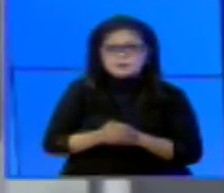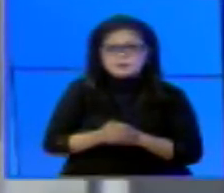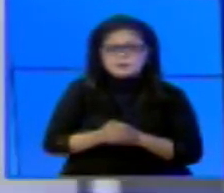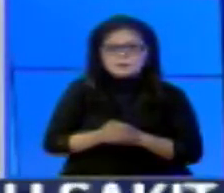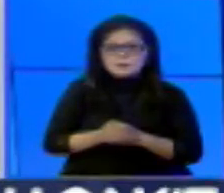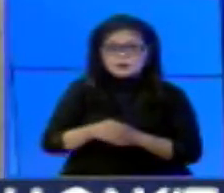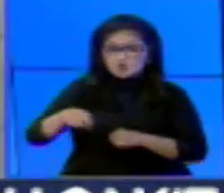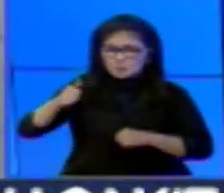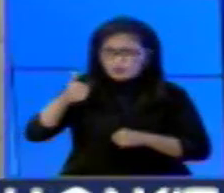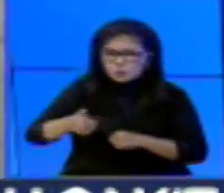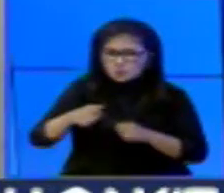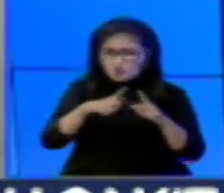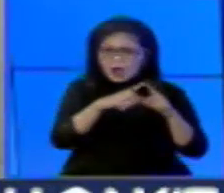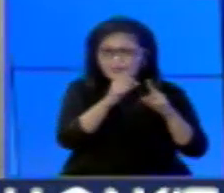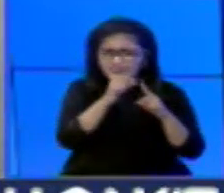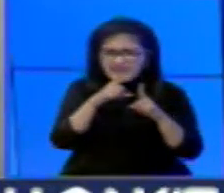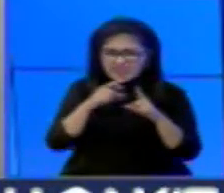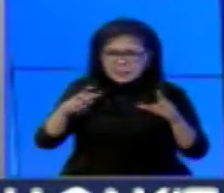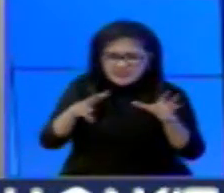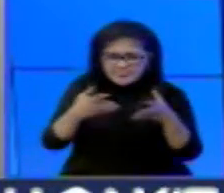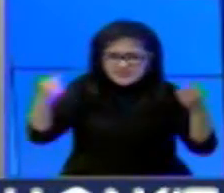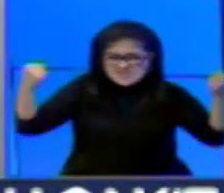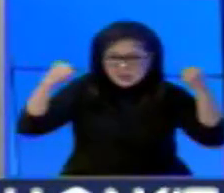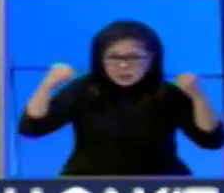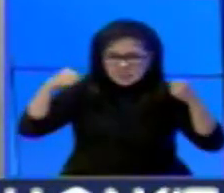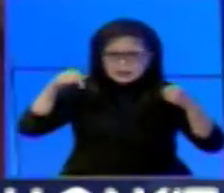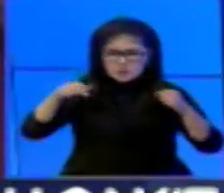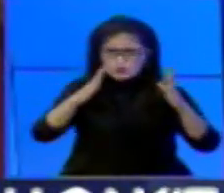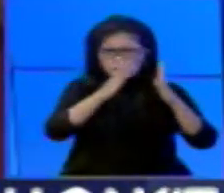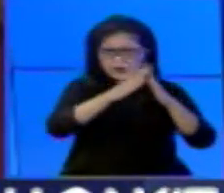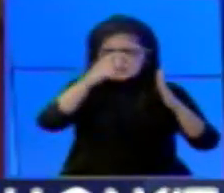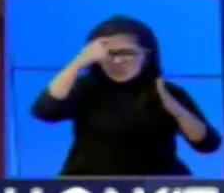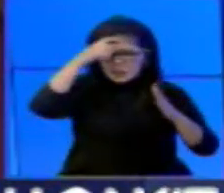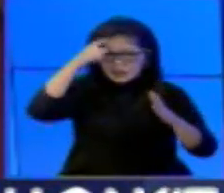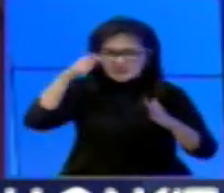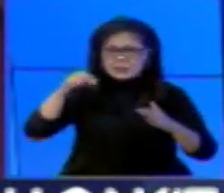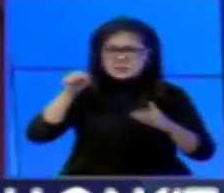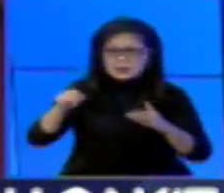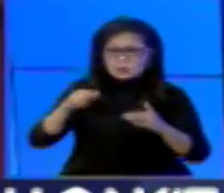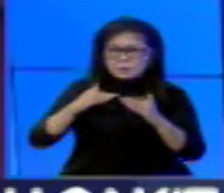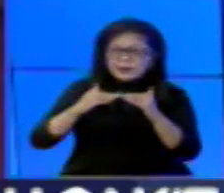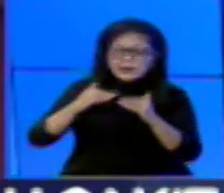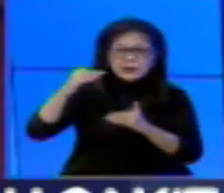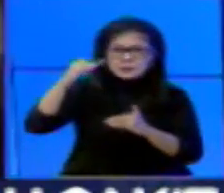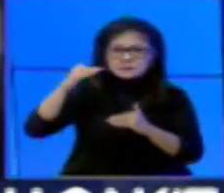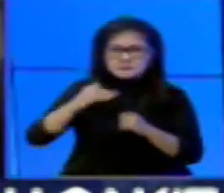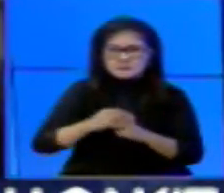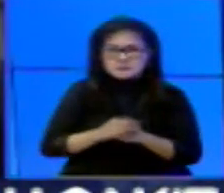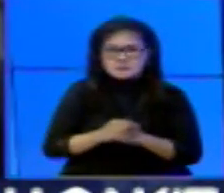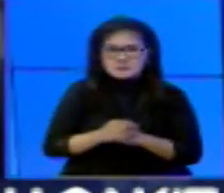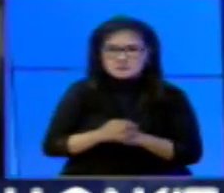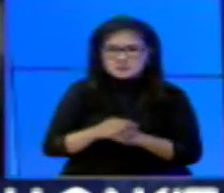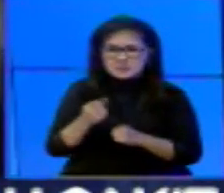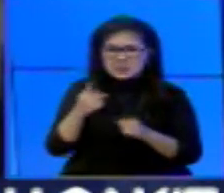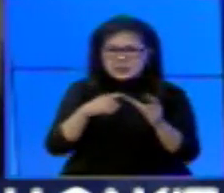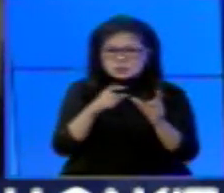Kebutuhan alat pelindung diri bagi tenaga medis dan non-medis di berbagai rumah sakit terus menunjukkan peningkatan. Hal ini juga dialami RSUD